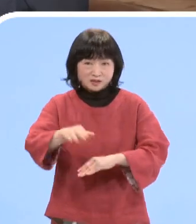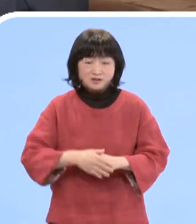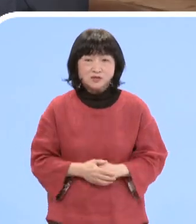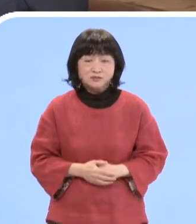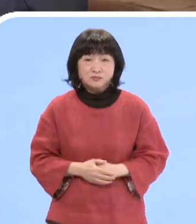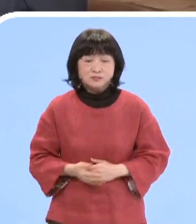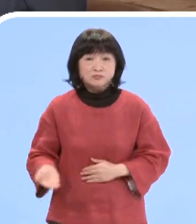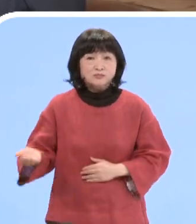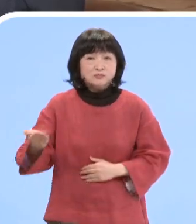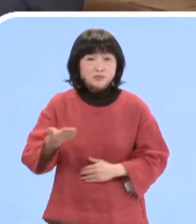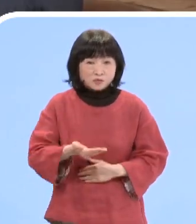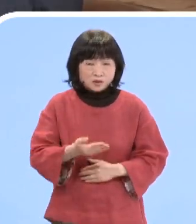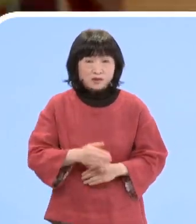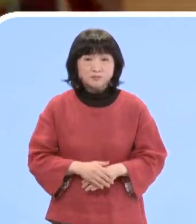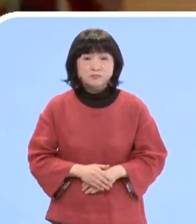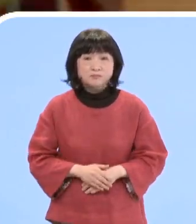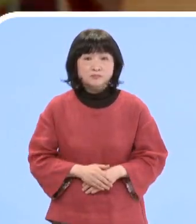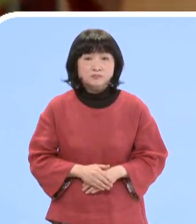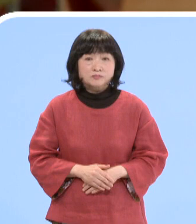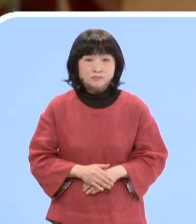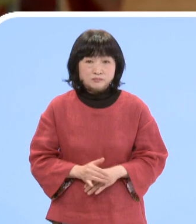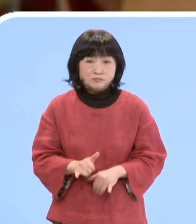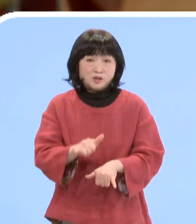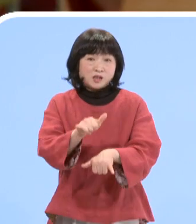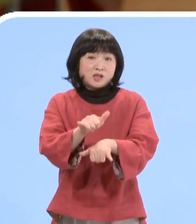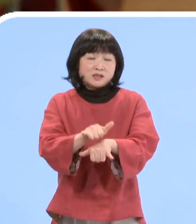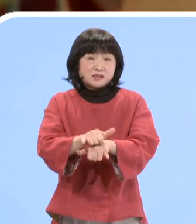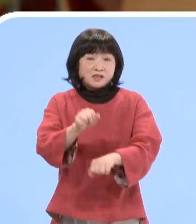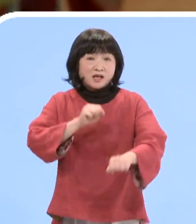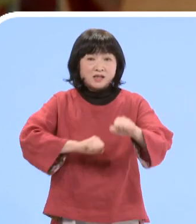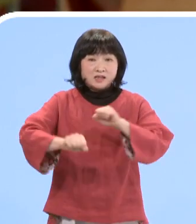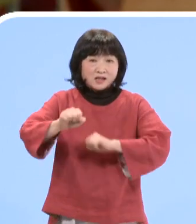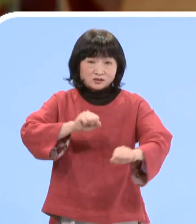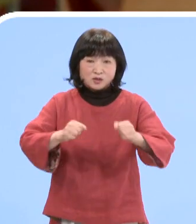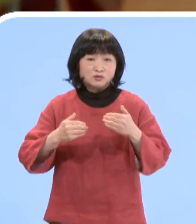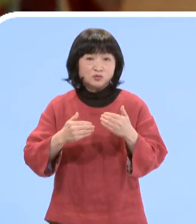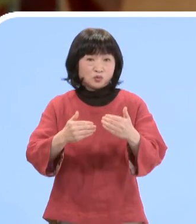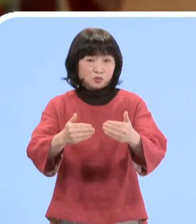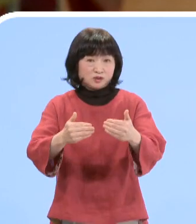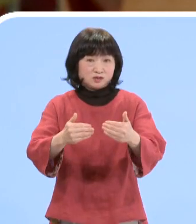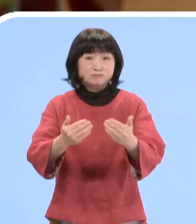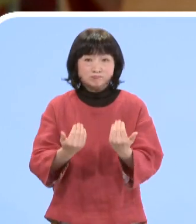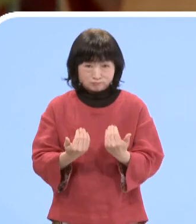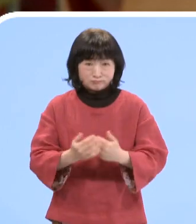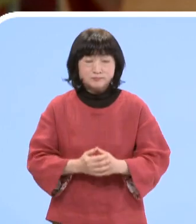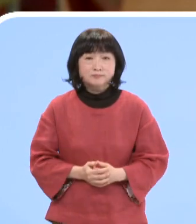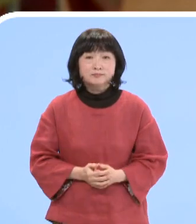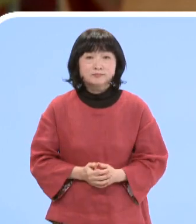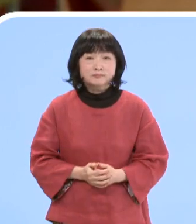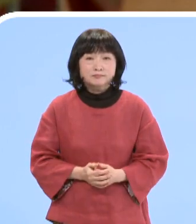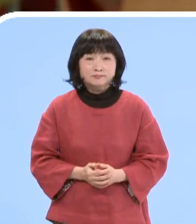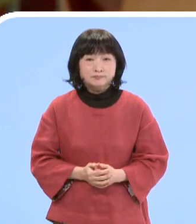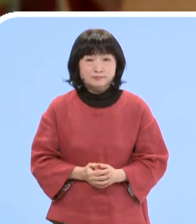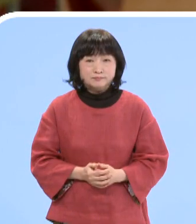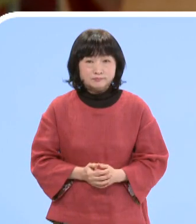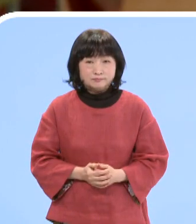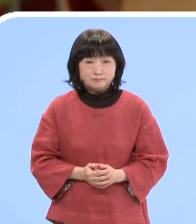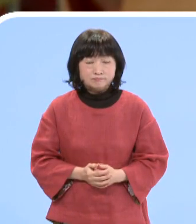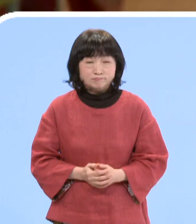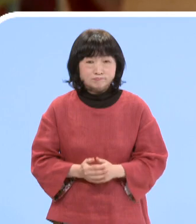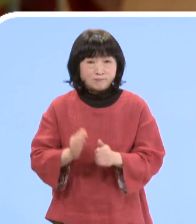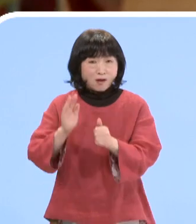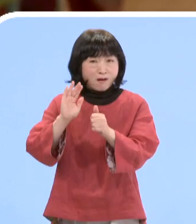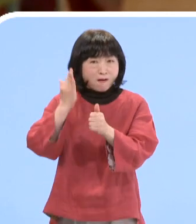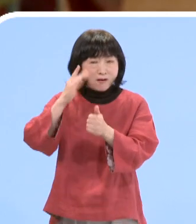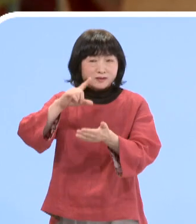です。 あとはね、はい、あの人材活躍促進を図らなきゃいけませんが、 はい、 一つあの田島